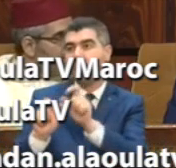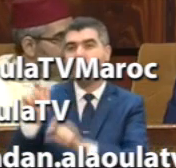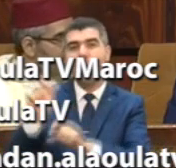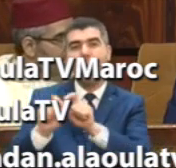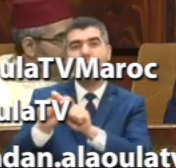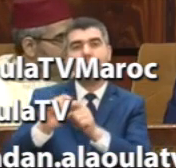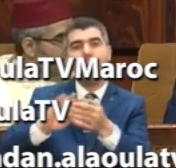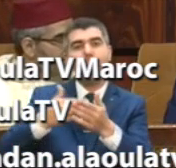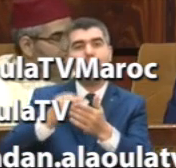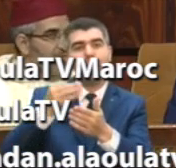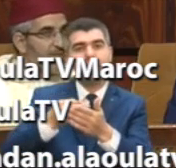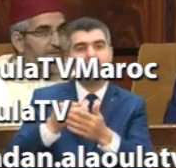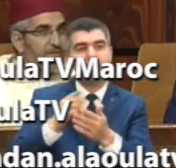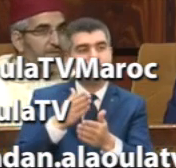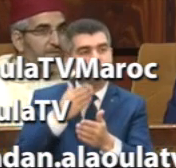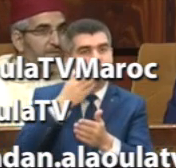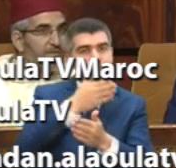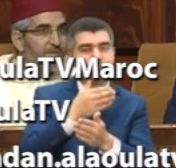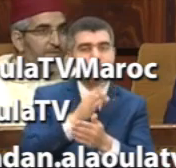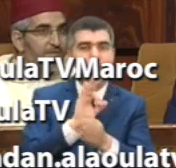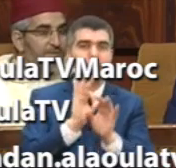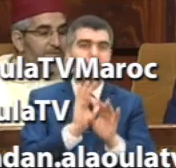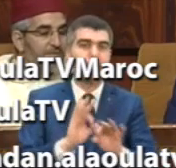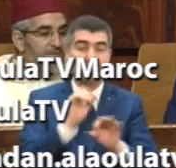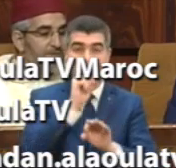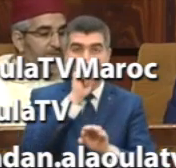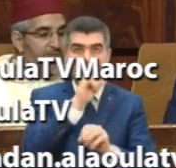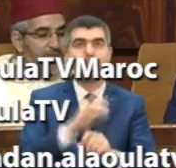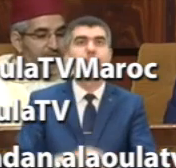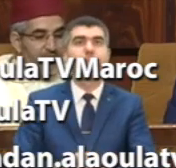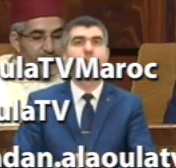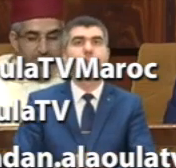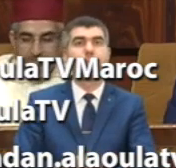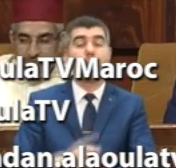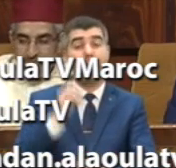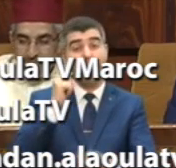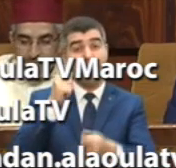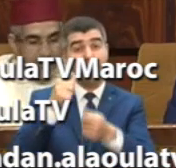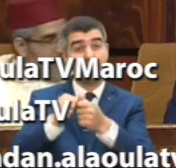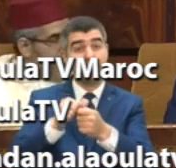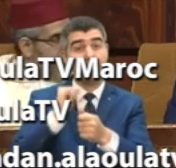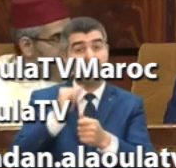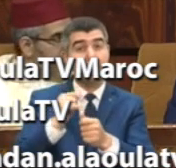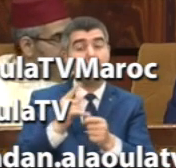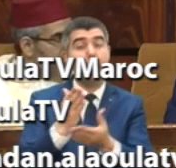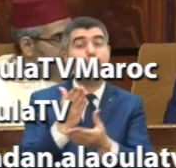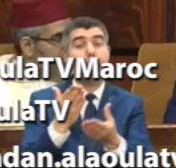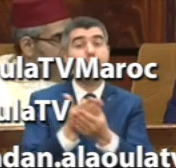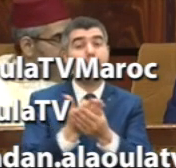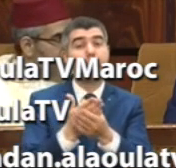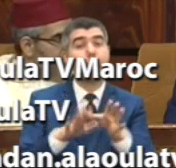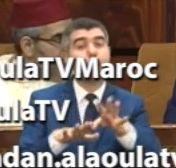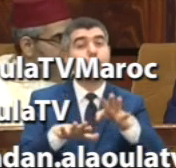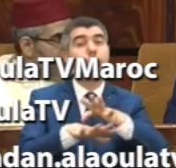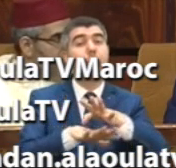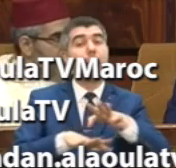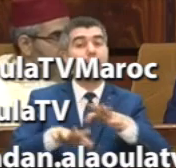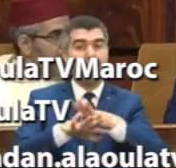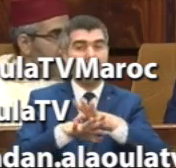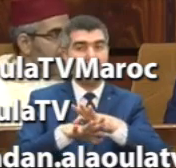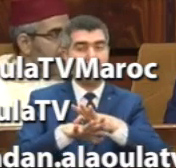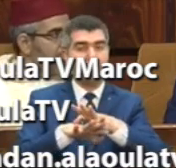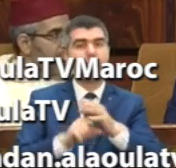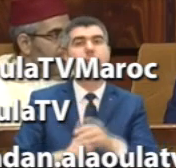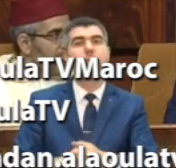الأحكام القضائية وفي الجهاز القضائي عموما. ولذلك أنا تنذكر بملفات اجتماعية حارقة